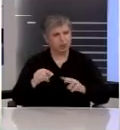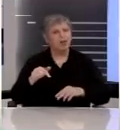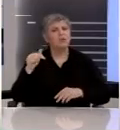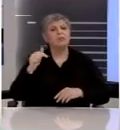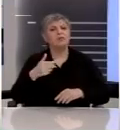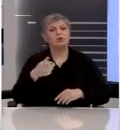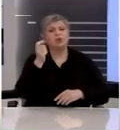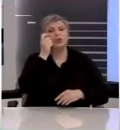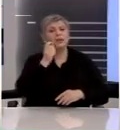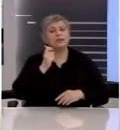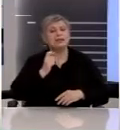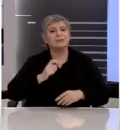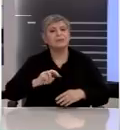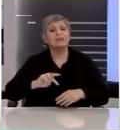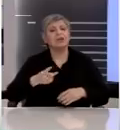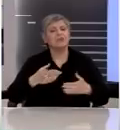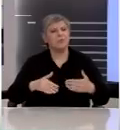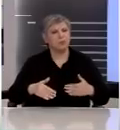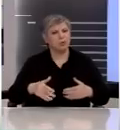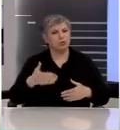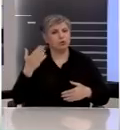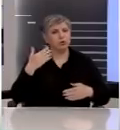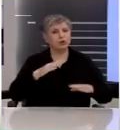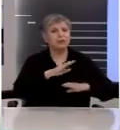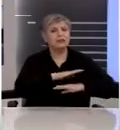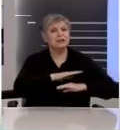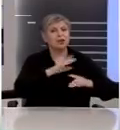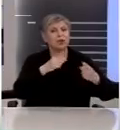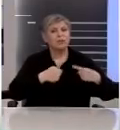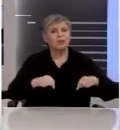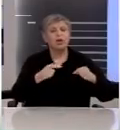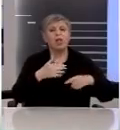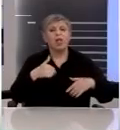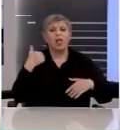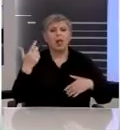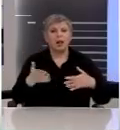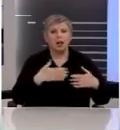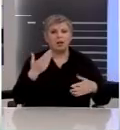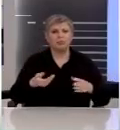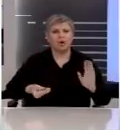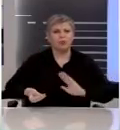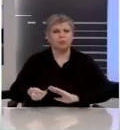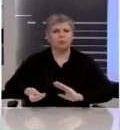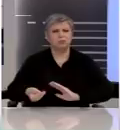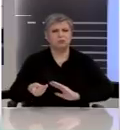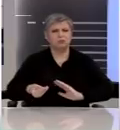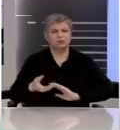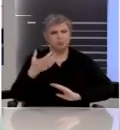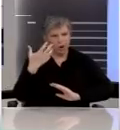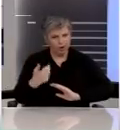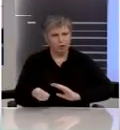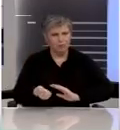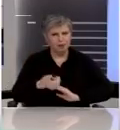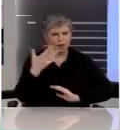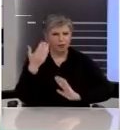υφυπουργός, να μας φέρει και τα πρακτικά του Κισαία, τότε που περνάγαν και σφυράγανε οι μίζες, σαν το χαλάζι δεξιά και αριστερά, να δούμε ποιος